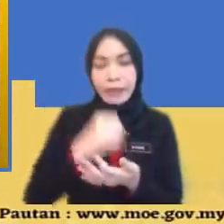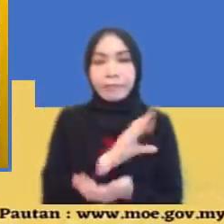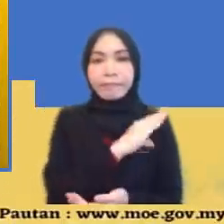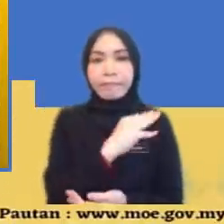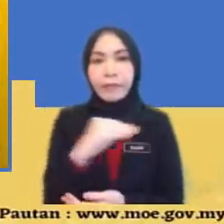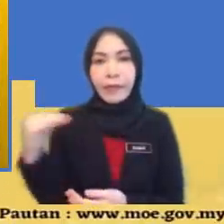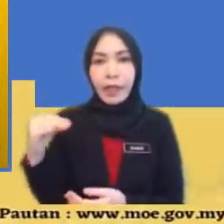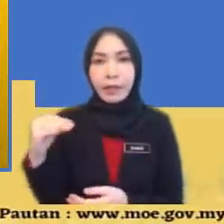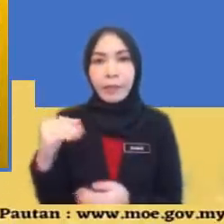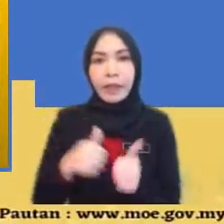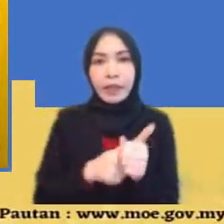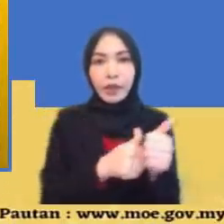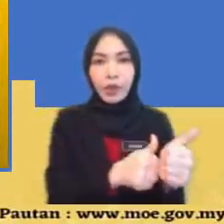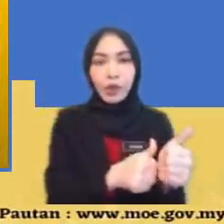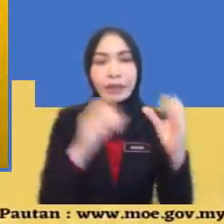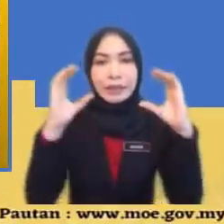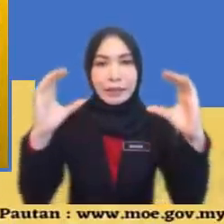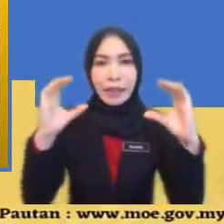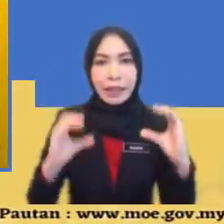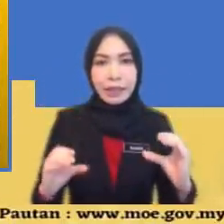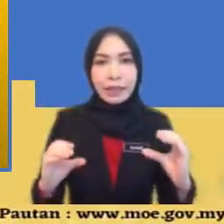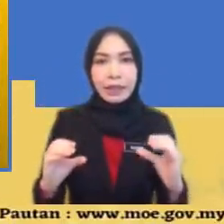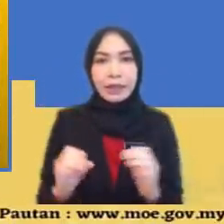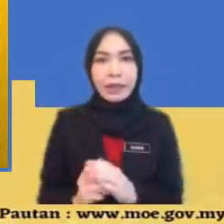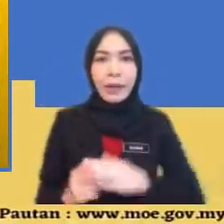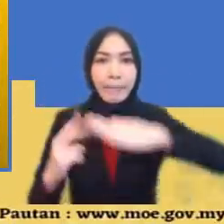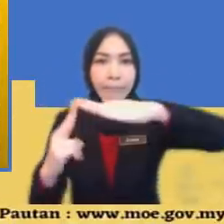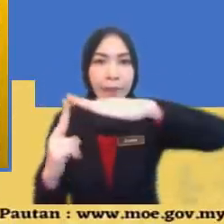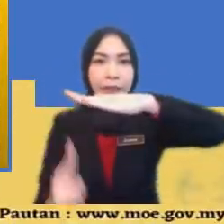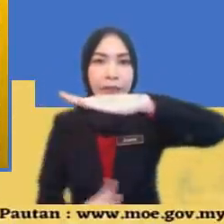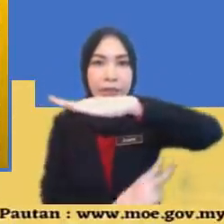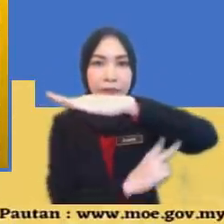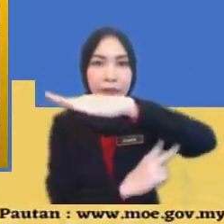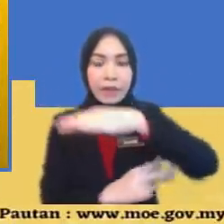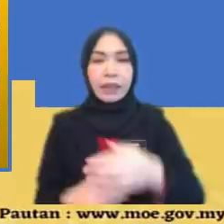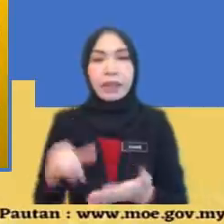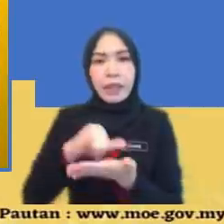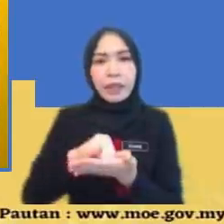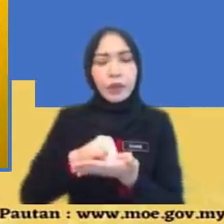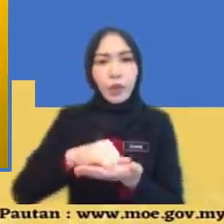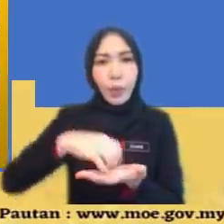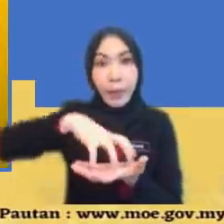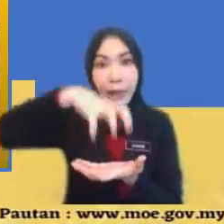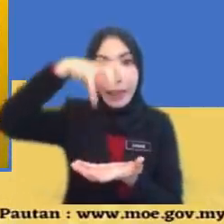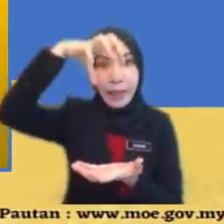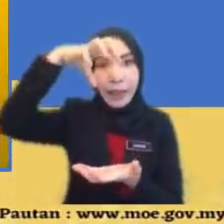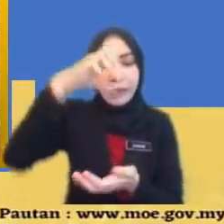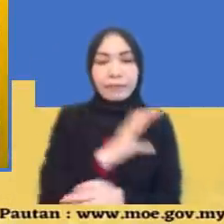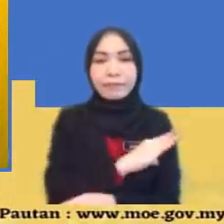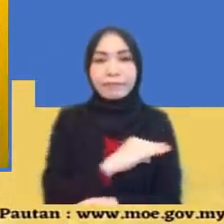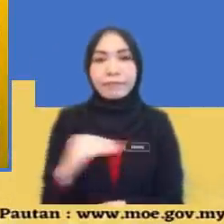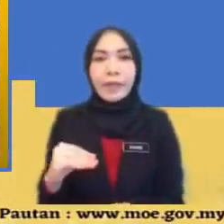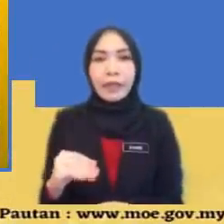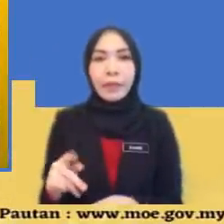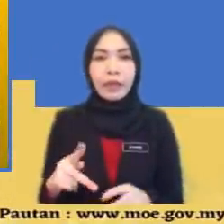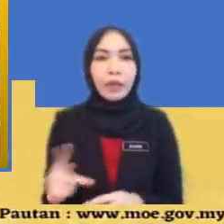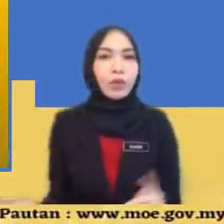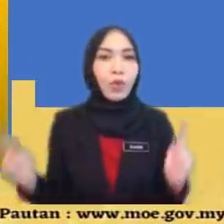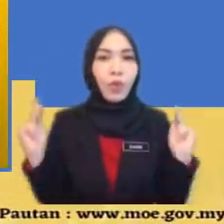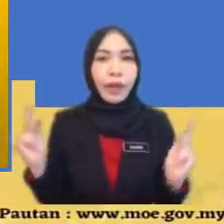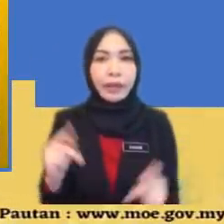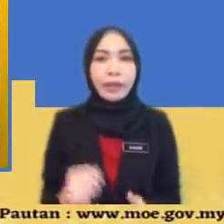kaedah bleaching yaitu pengayaan dan pengukuhan yang akan dilanjutkan sehingga Februari Tahun